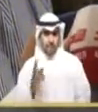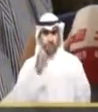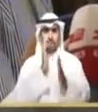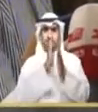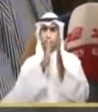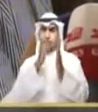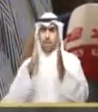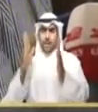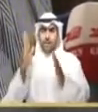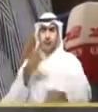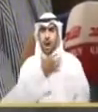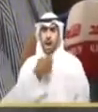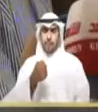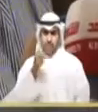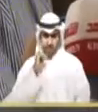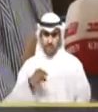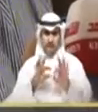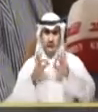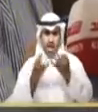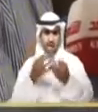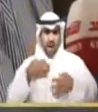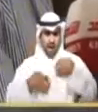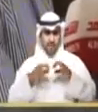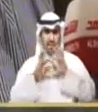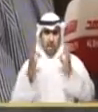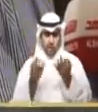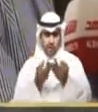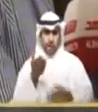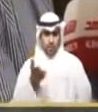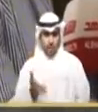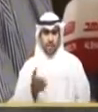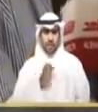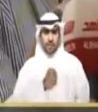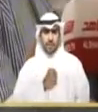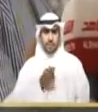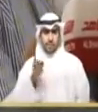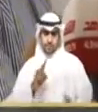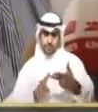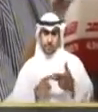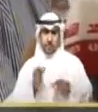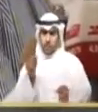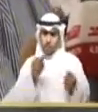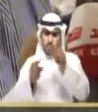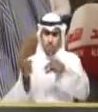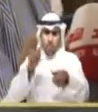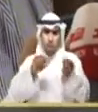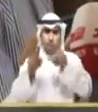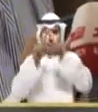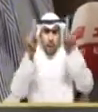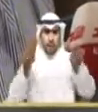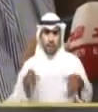المكتبات والأخصائيين الاجتماعيين والنفسيين، وكذلك المختبرات،